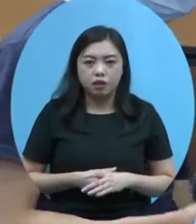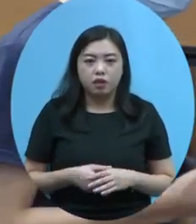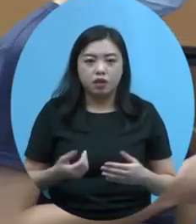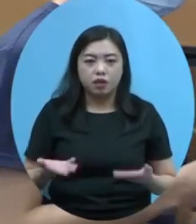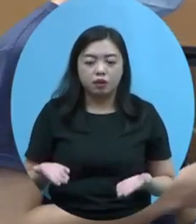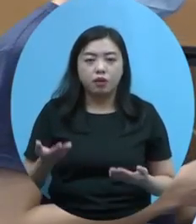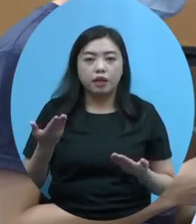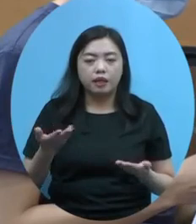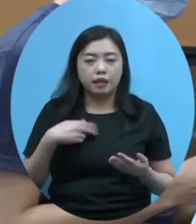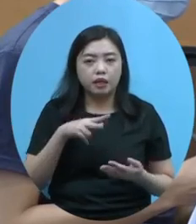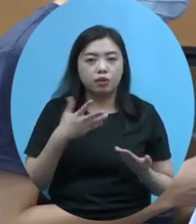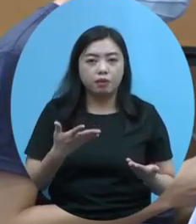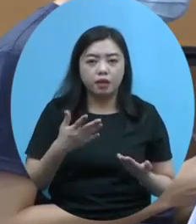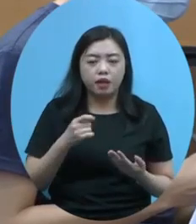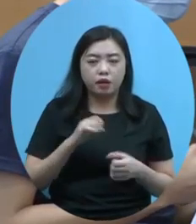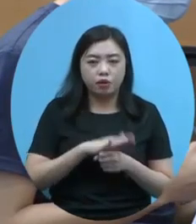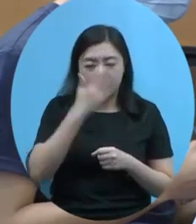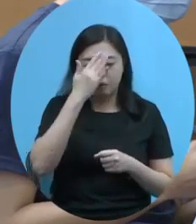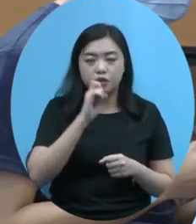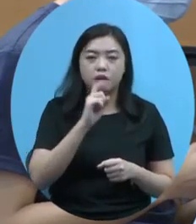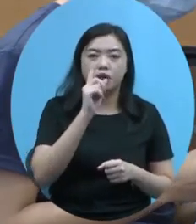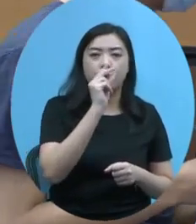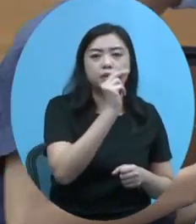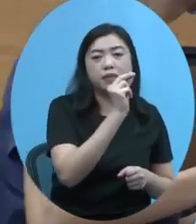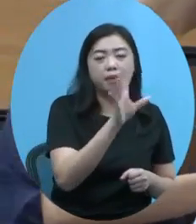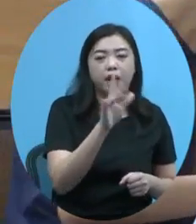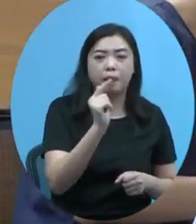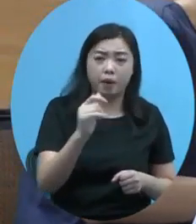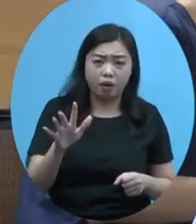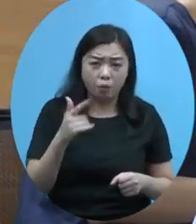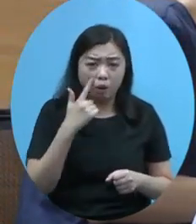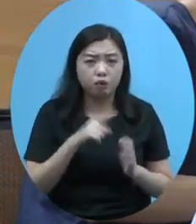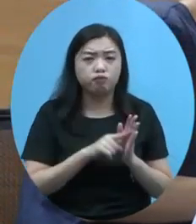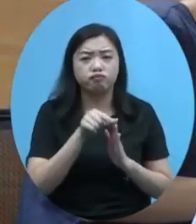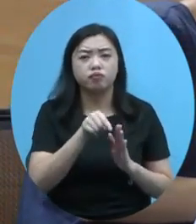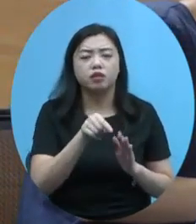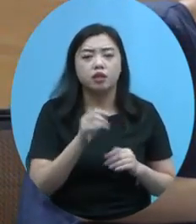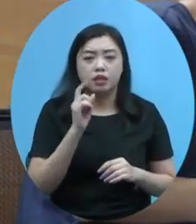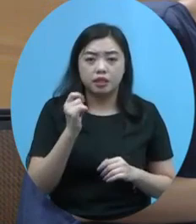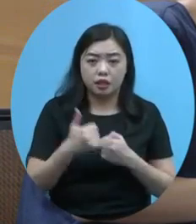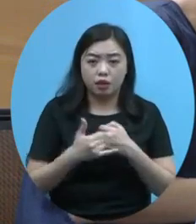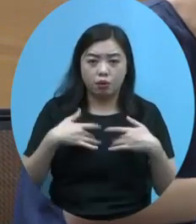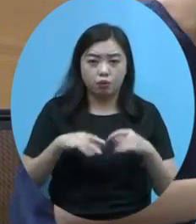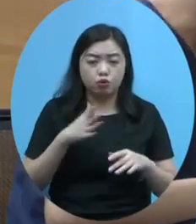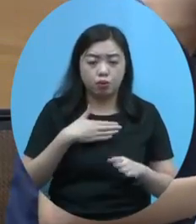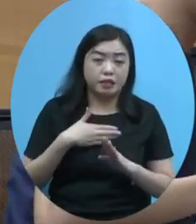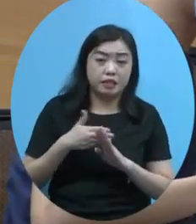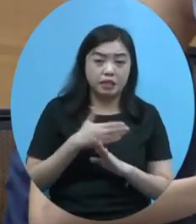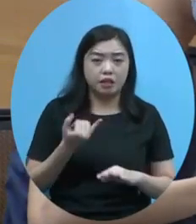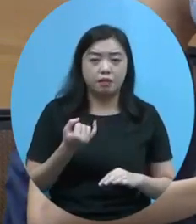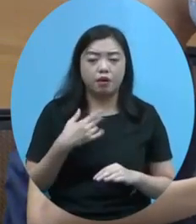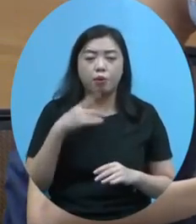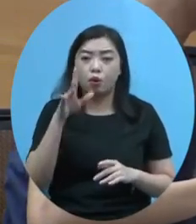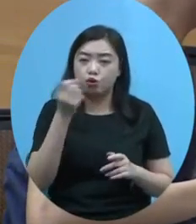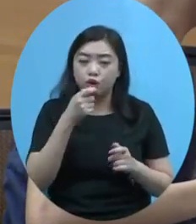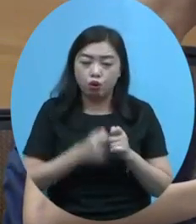個確診數字都有800多宗至到700多宗咁樣。咁係咪代表即係呢個已經係第六波嘅先兆咧？可以再講多